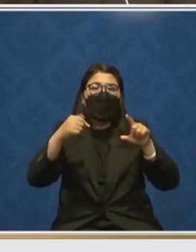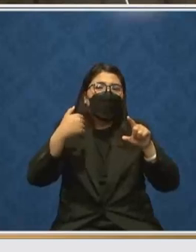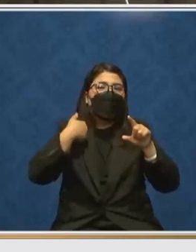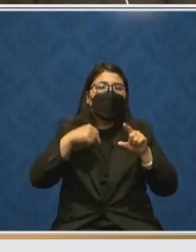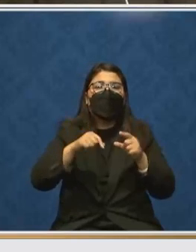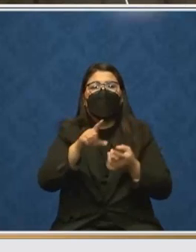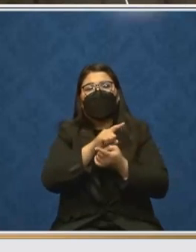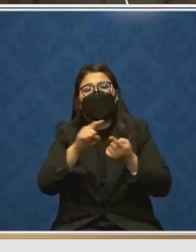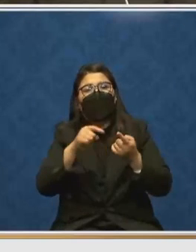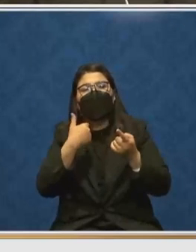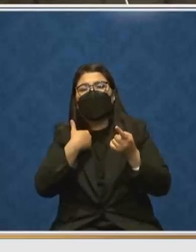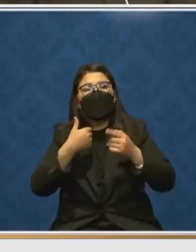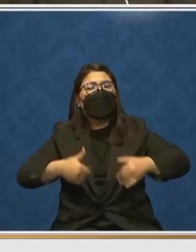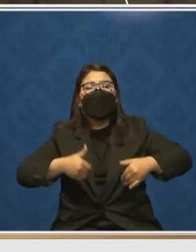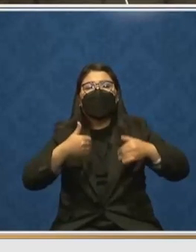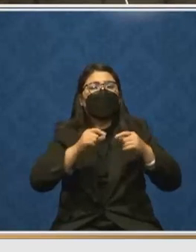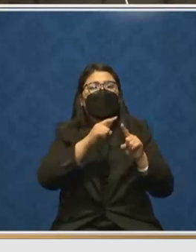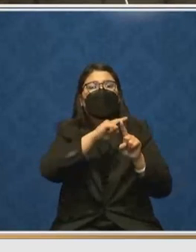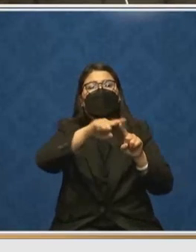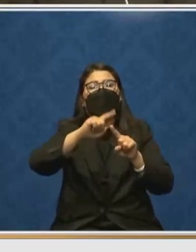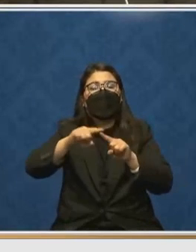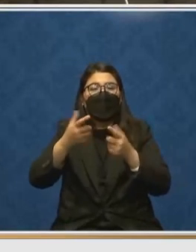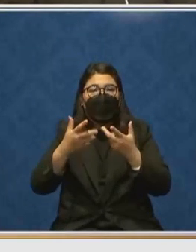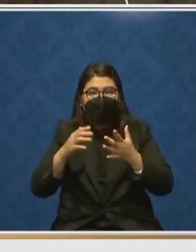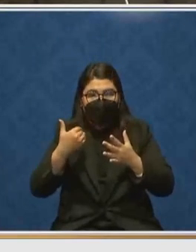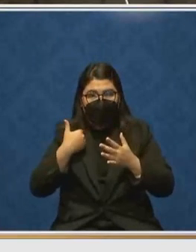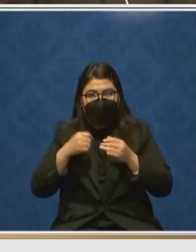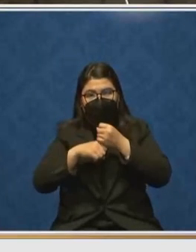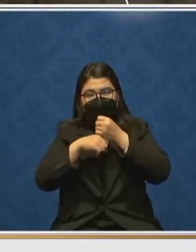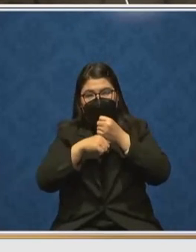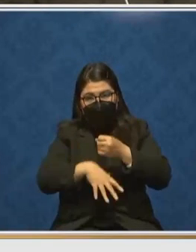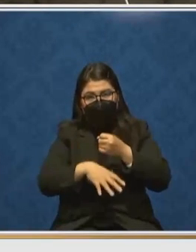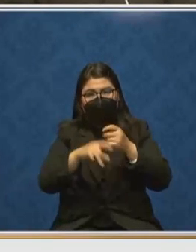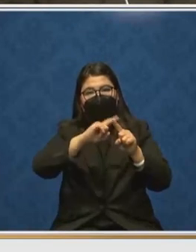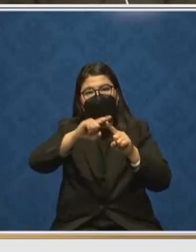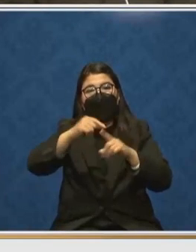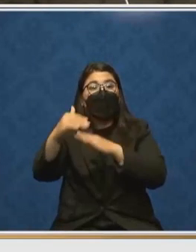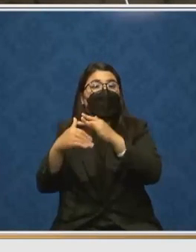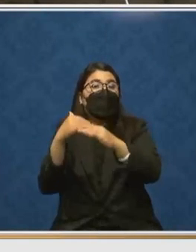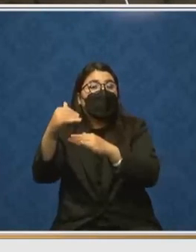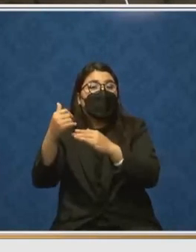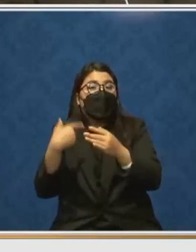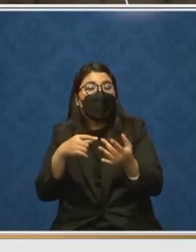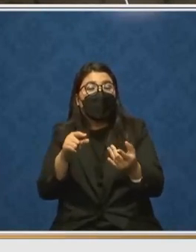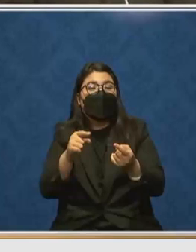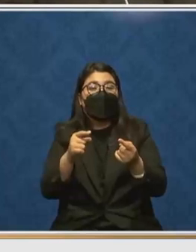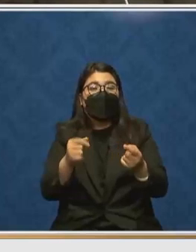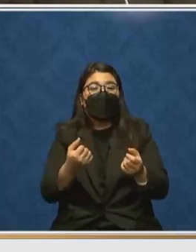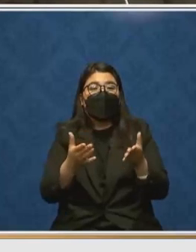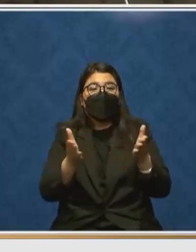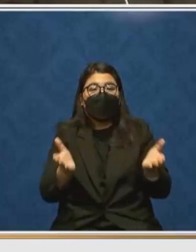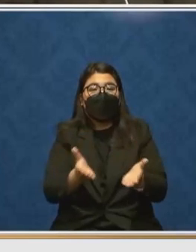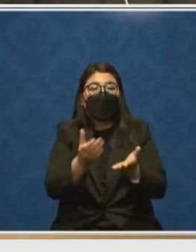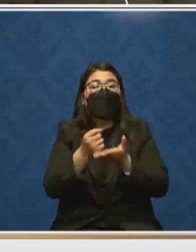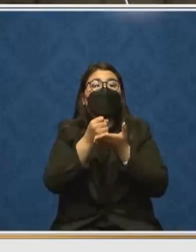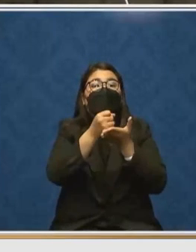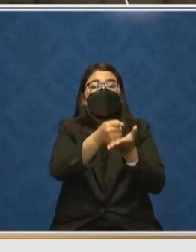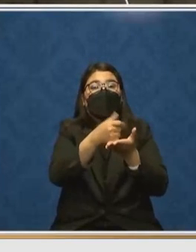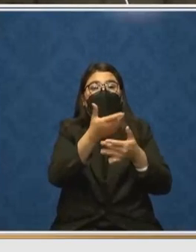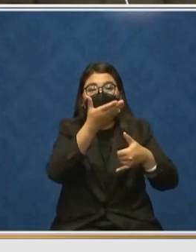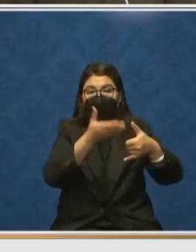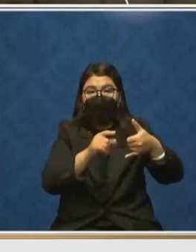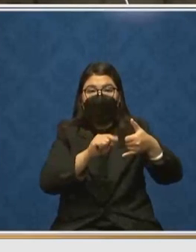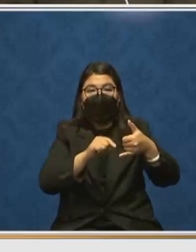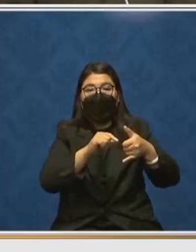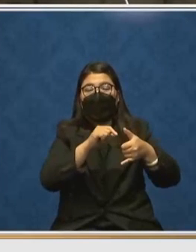ตและทรัพยากรธรรมชาติรวมทั้งพัฒนาโครงสร้างพื้นฐานและสนับสนุนการพัฒนาบุคลากรด้านวิทยาศาสตร์และเทคโนโลยี